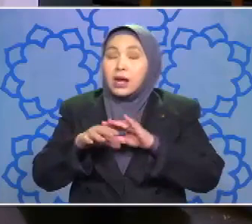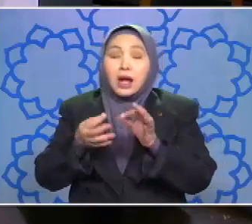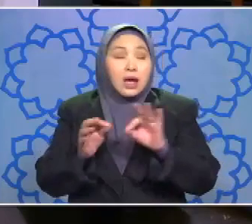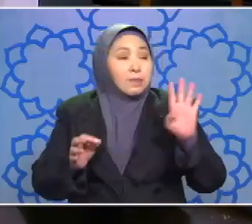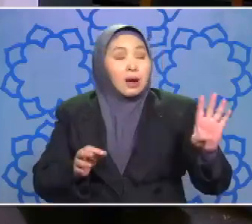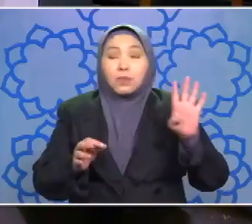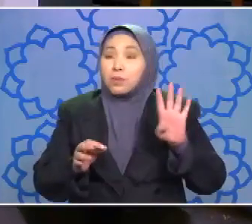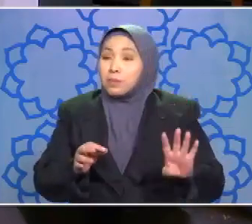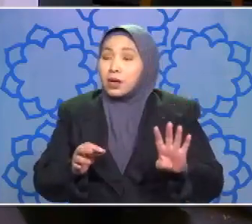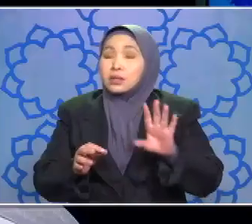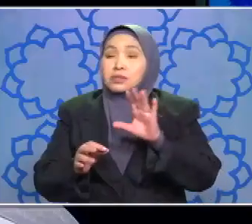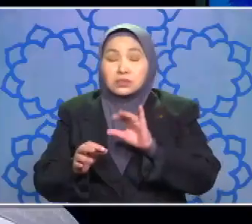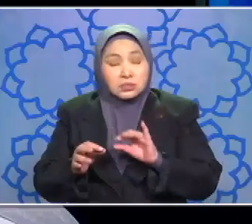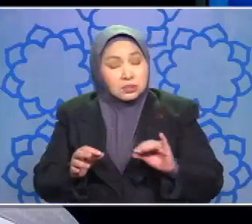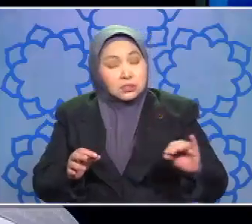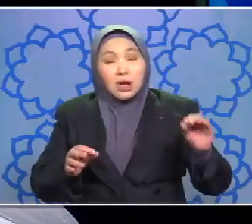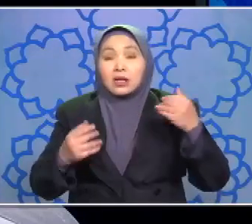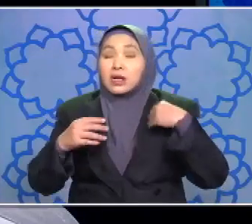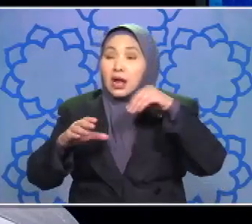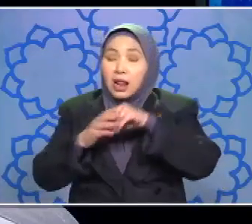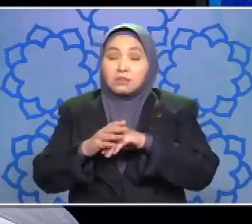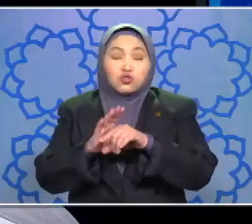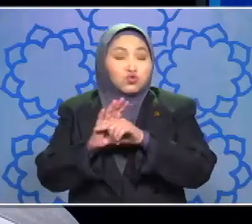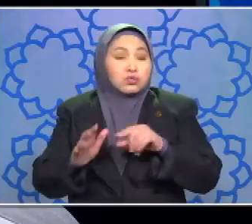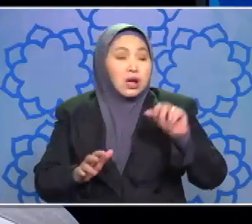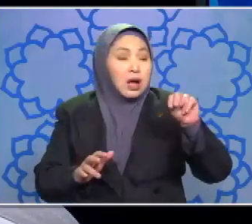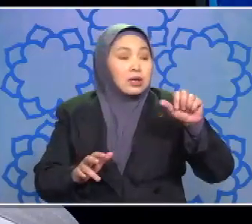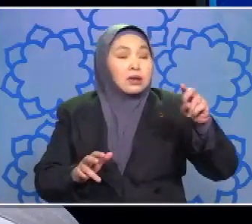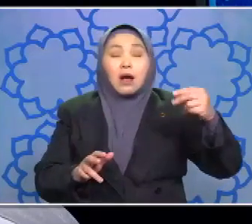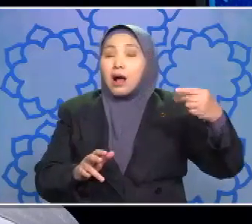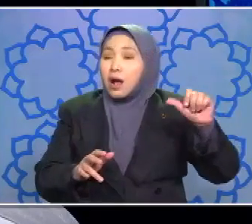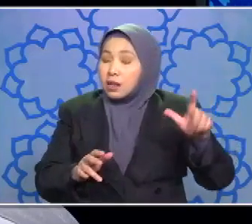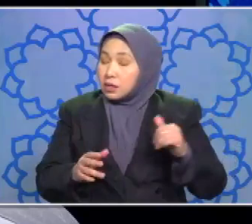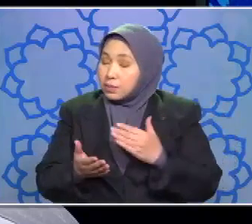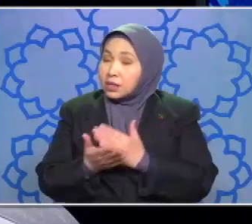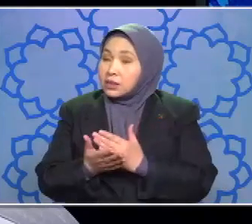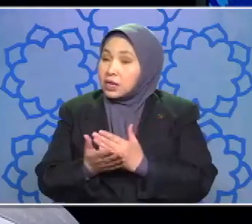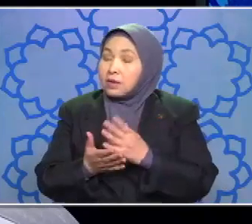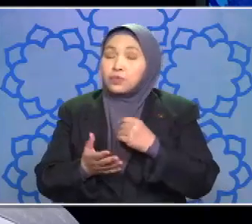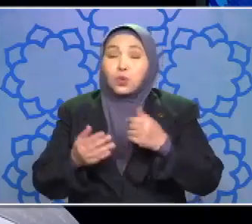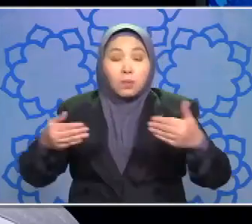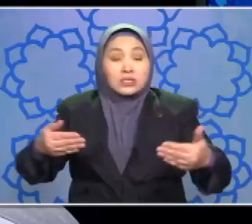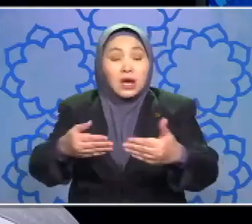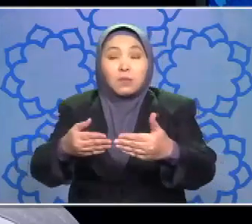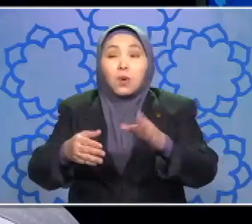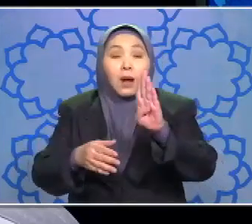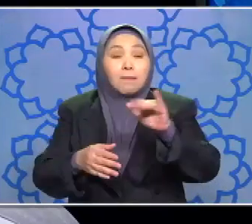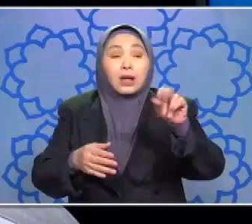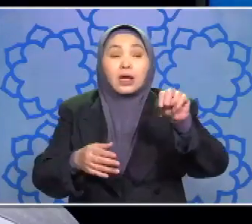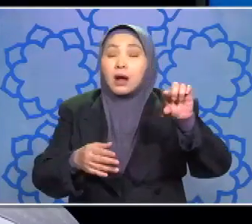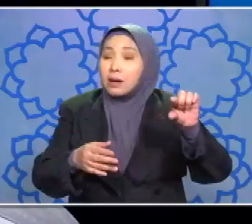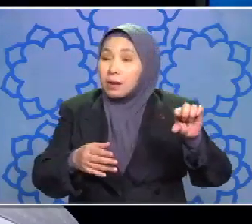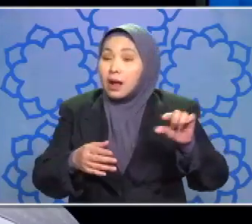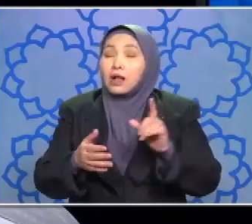44 yang berinteraksi banyak dengan surah An-Nahl. Jadi kita berhenti sebentar, kita akan kembali semula untuk menyambung bayang-bayang. Cuba